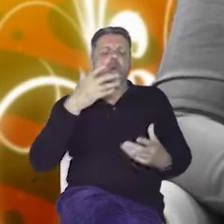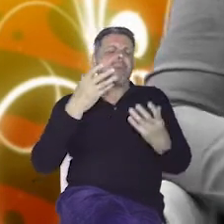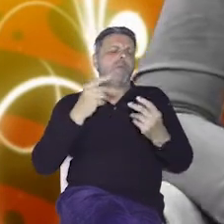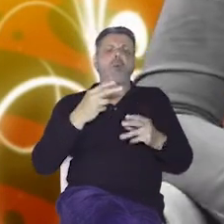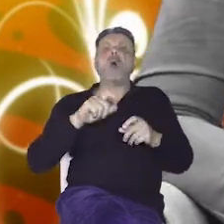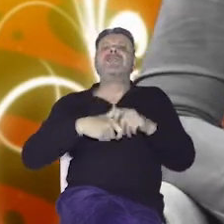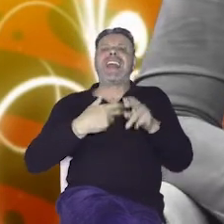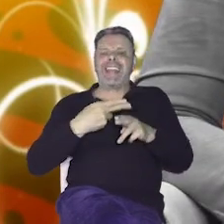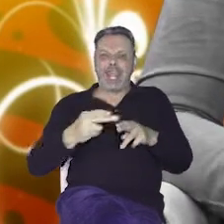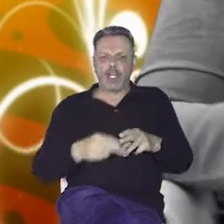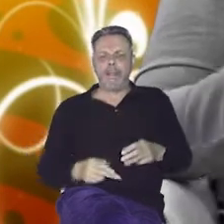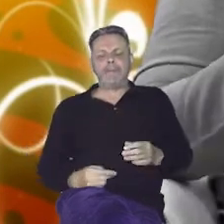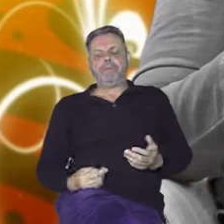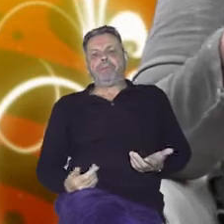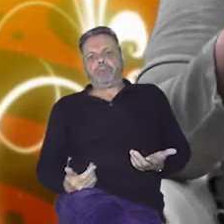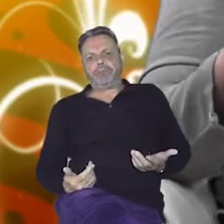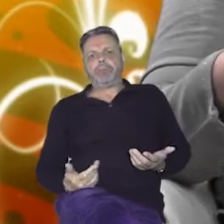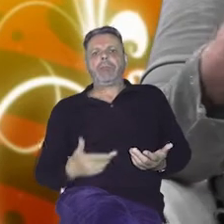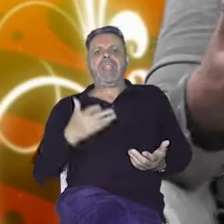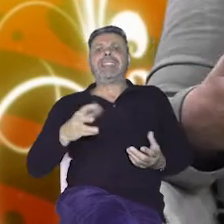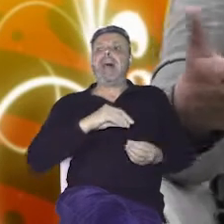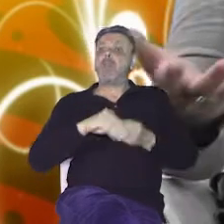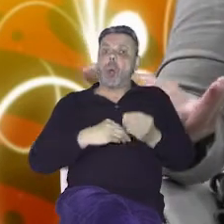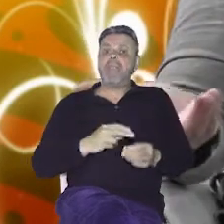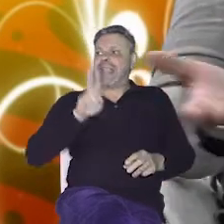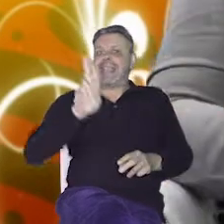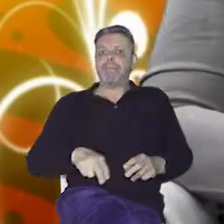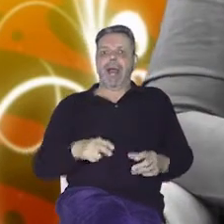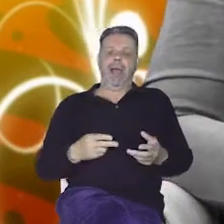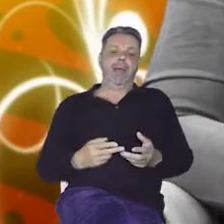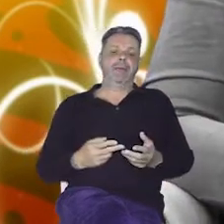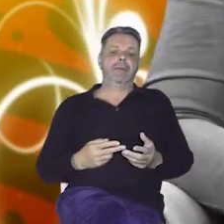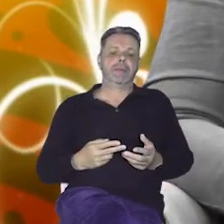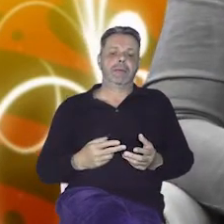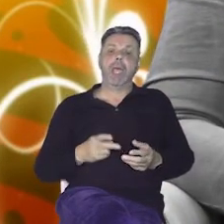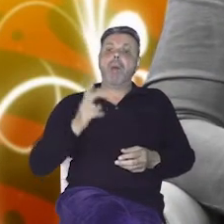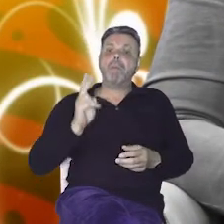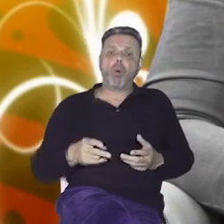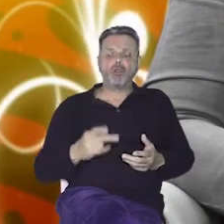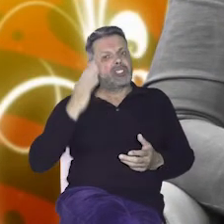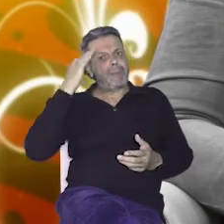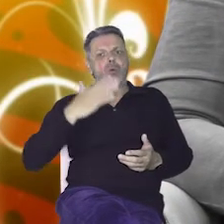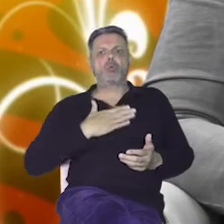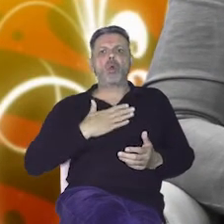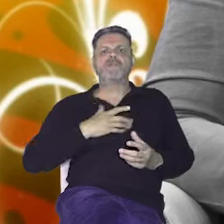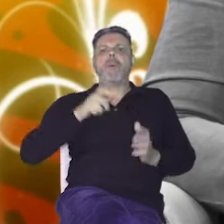riješili. Znači, jel bi ta obitelj onda ipak imala mogućnost da brine o svom članu